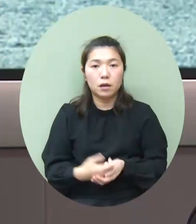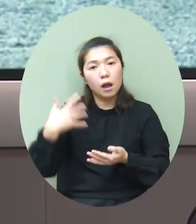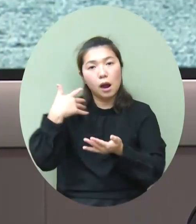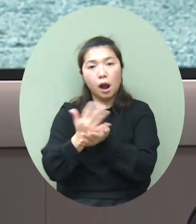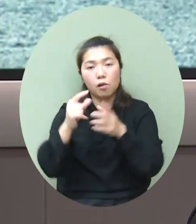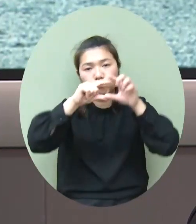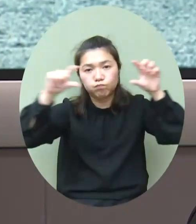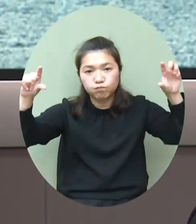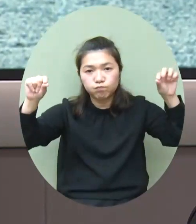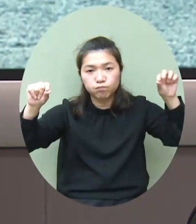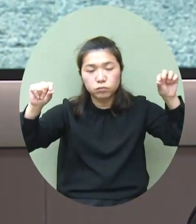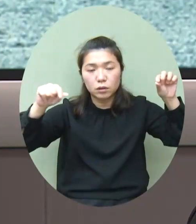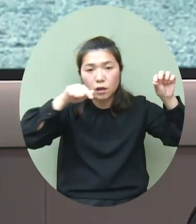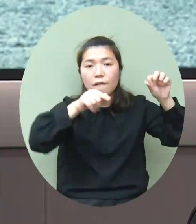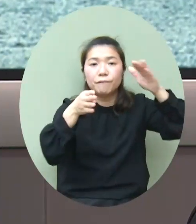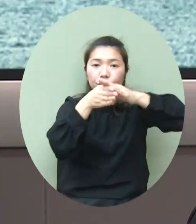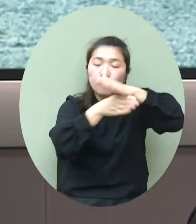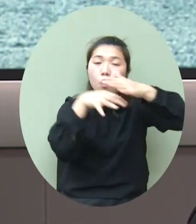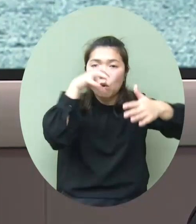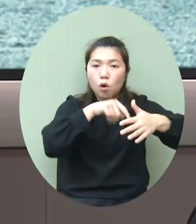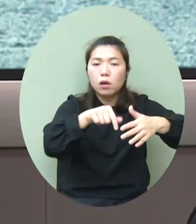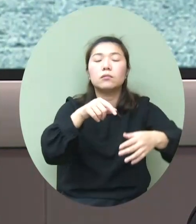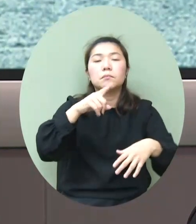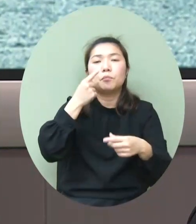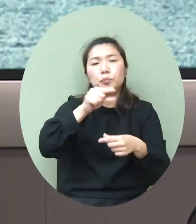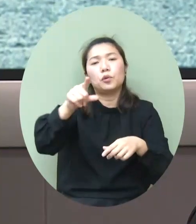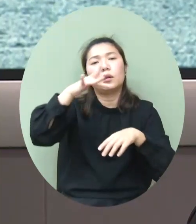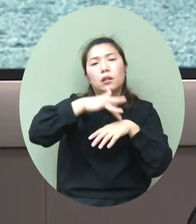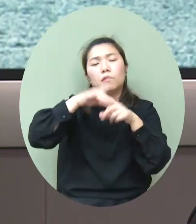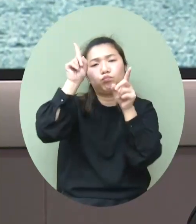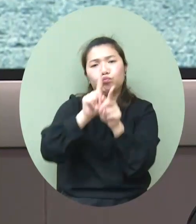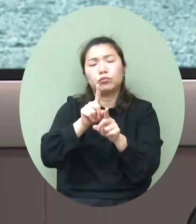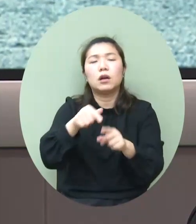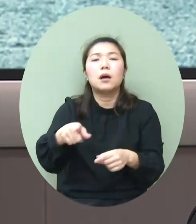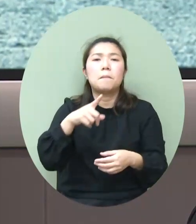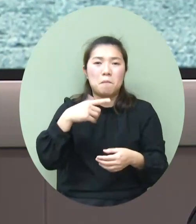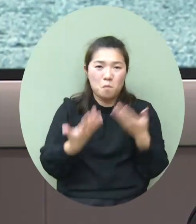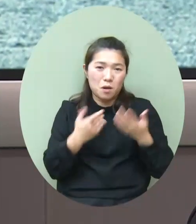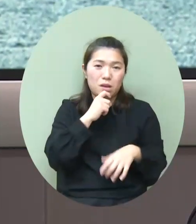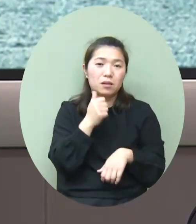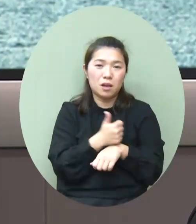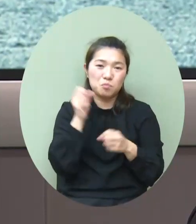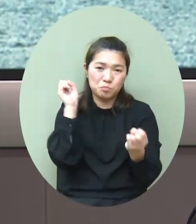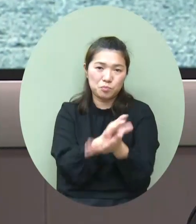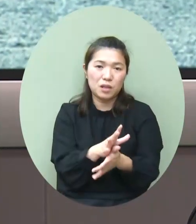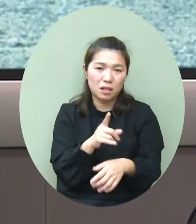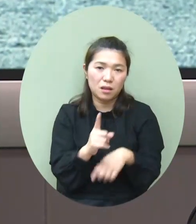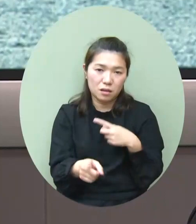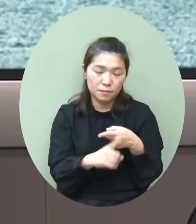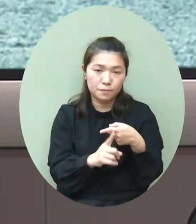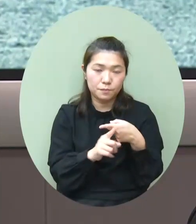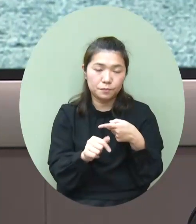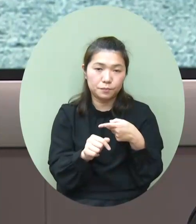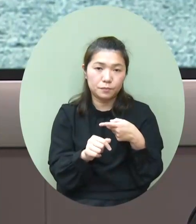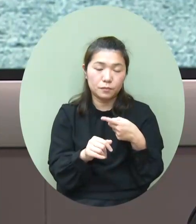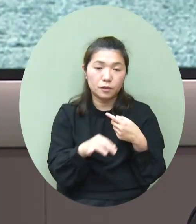受感染的院友。同一层同一个房间的院友一般也会列为密切接触